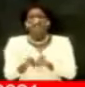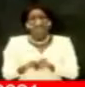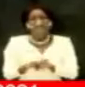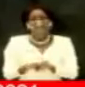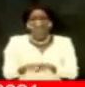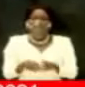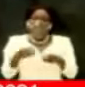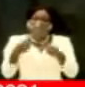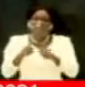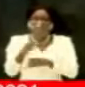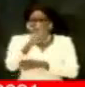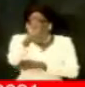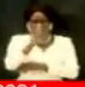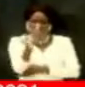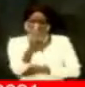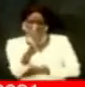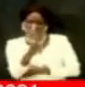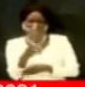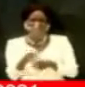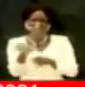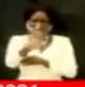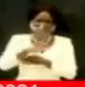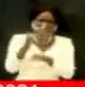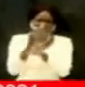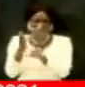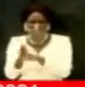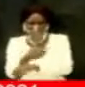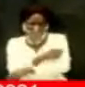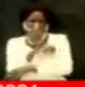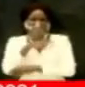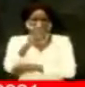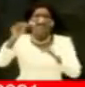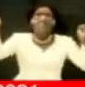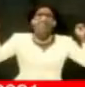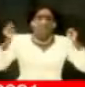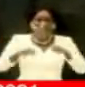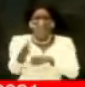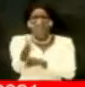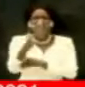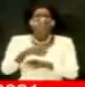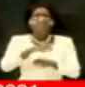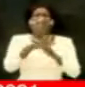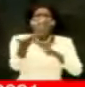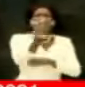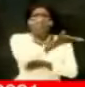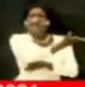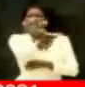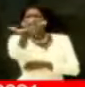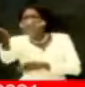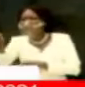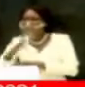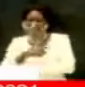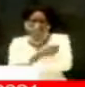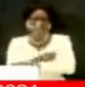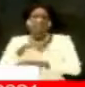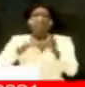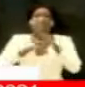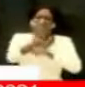iyayi kumudzi ndithu katemera ameneyi alipo zikusonyeza kuti palibe kusankha wina aliyense komano katemera ameneyi ndithu